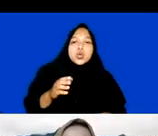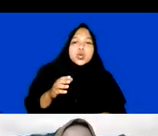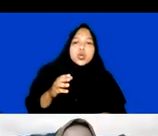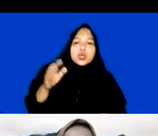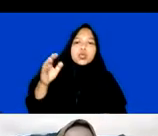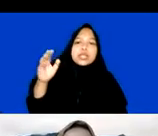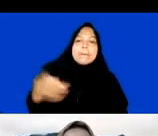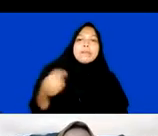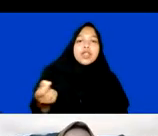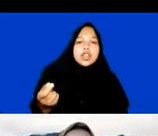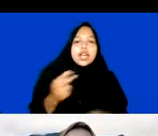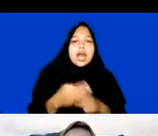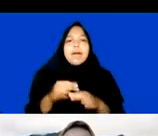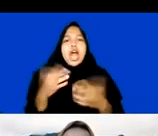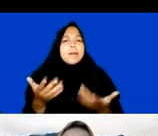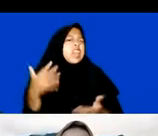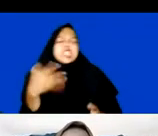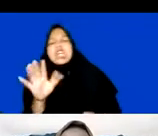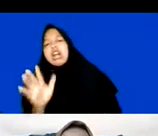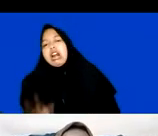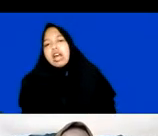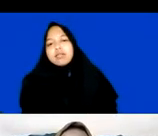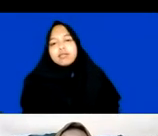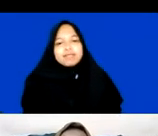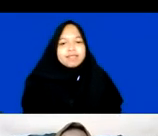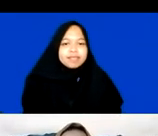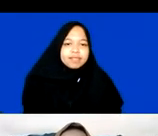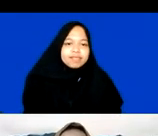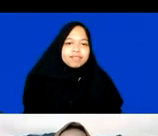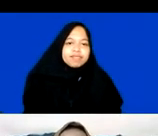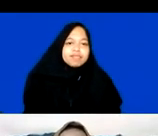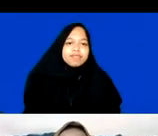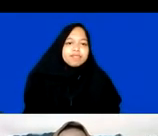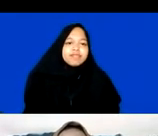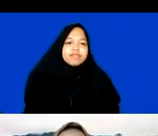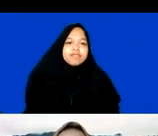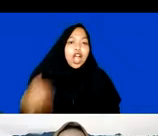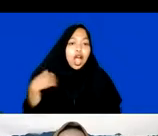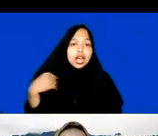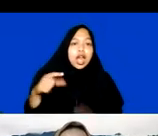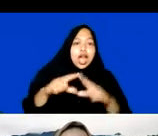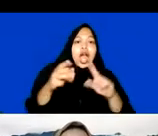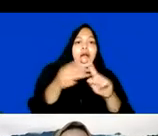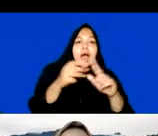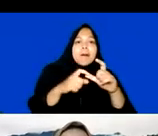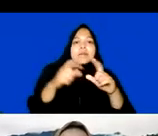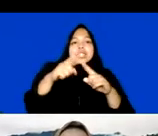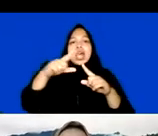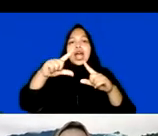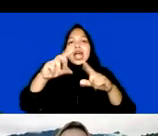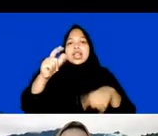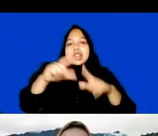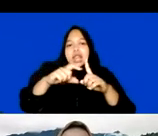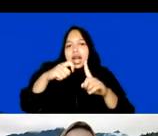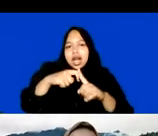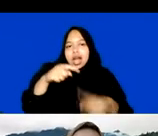sih. Ya ya itu macam-macam yang saya gunakan, ada emang abstrak, ada yang natural, coklat tua